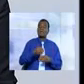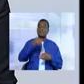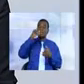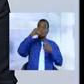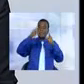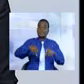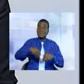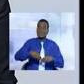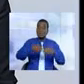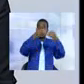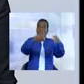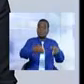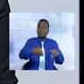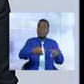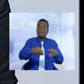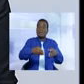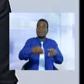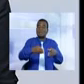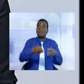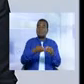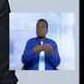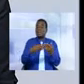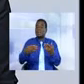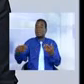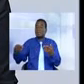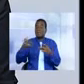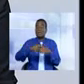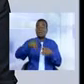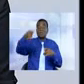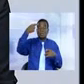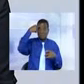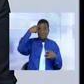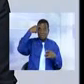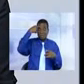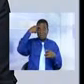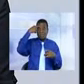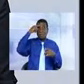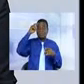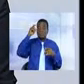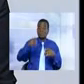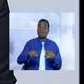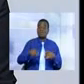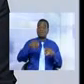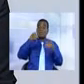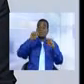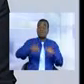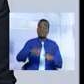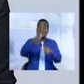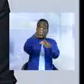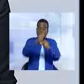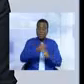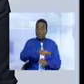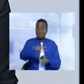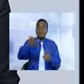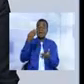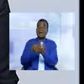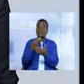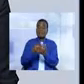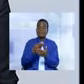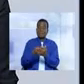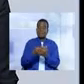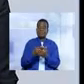font un recours et qui devront donner toutes les gestes, accompagner leur recours de toutes les pièces justificatives